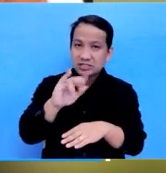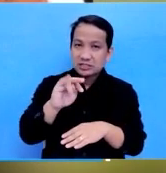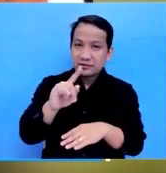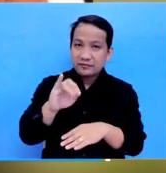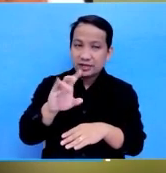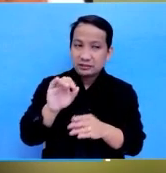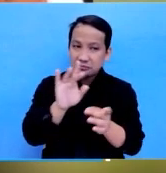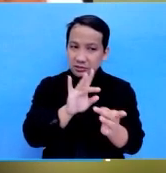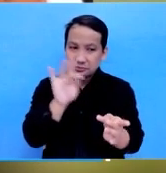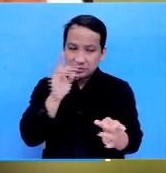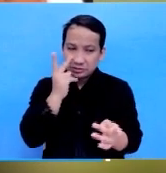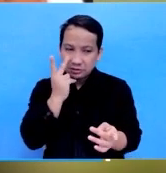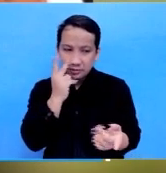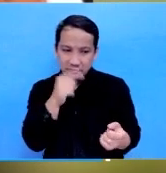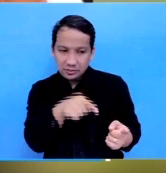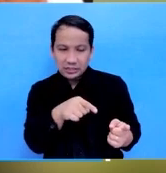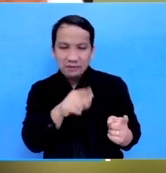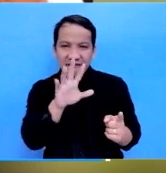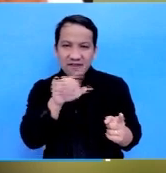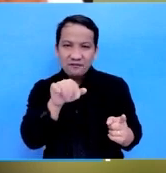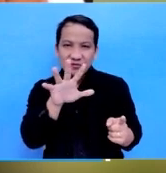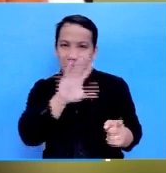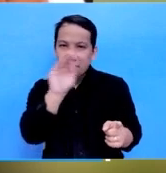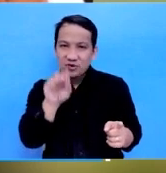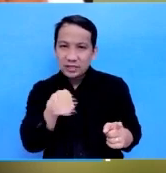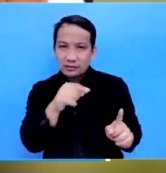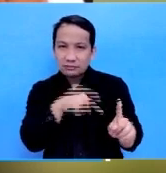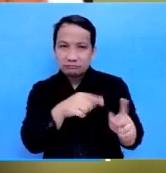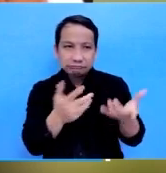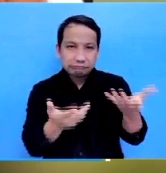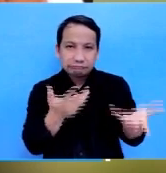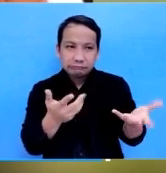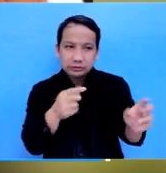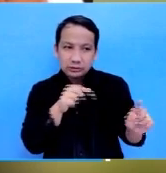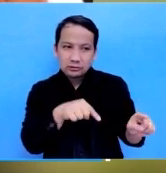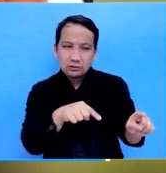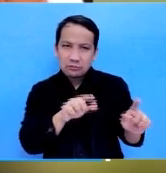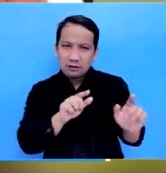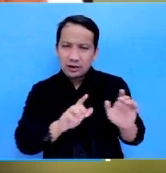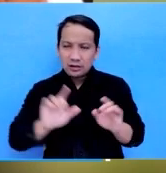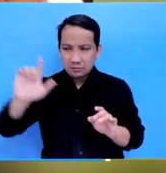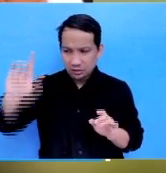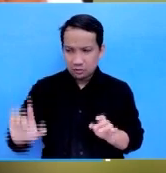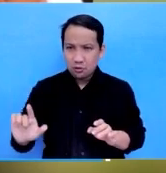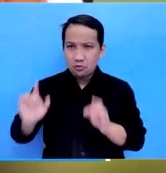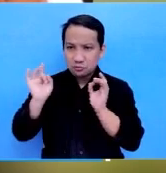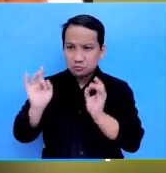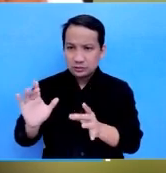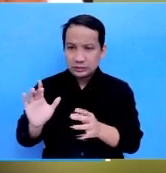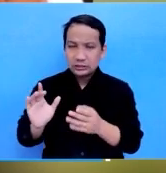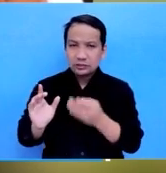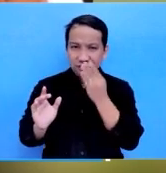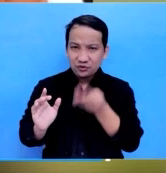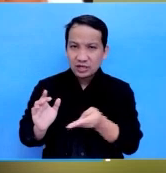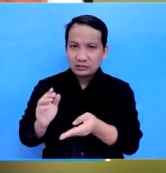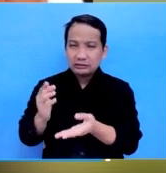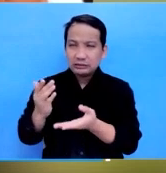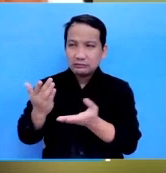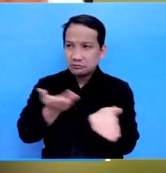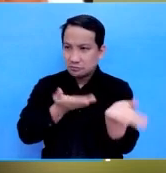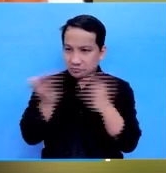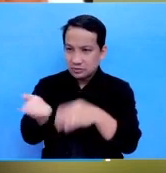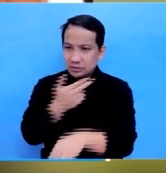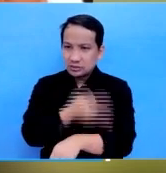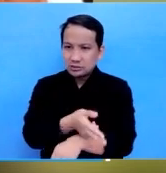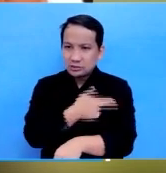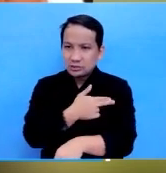sabi nyo, 5.5% ang ating positivity rate ngayon, pero low risk ang healthcare utilization rate. Saan po ba tayo